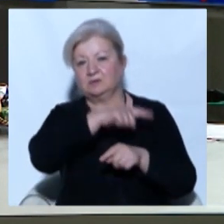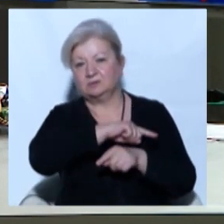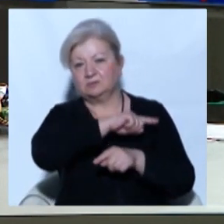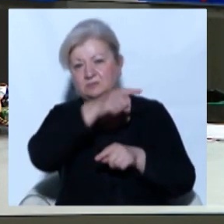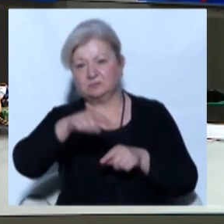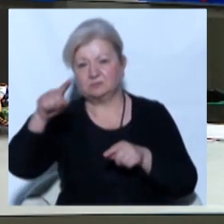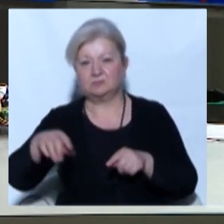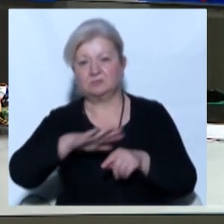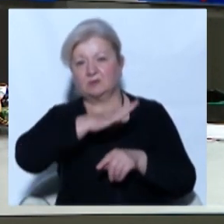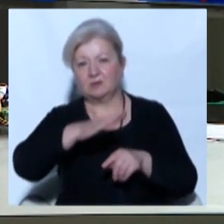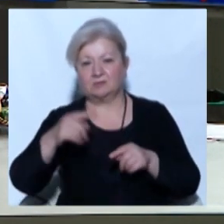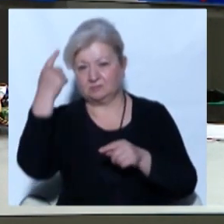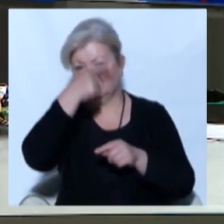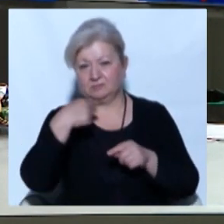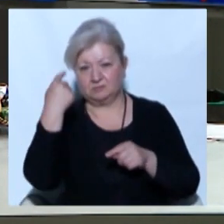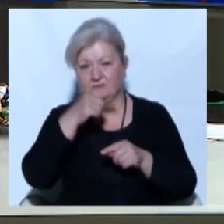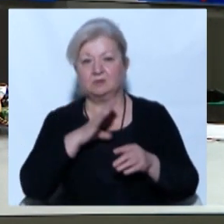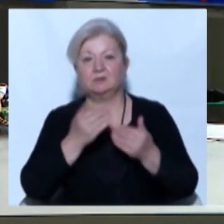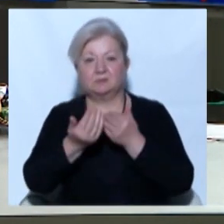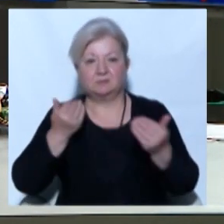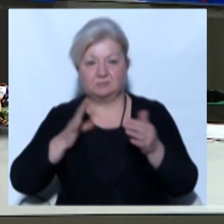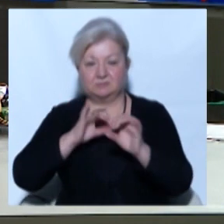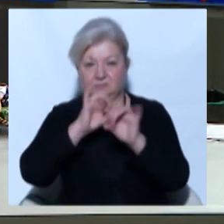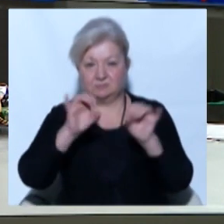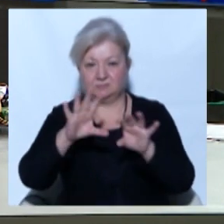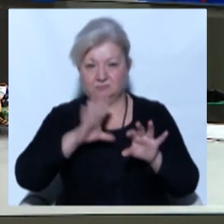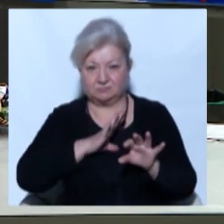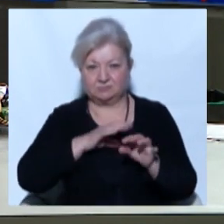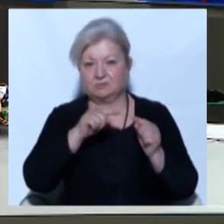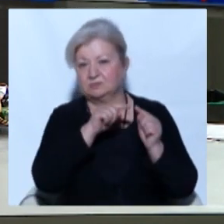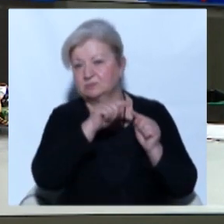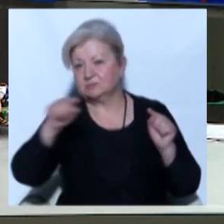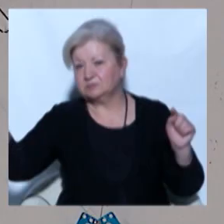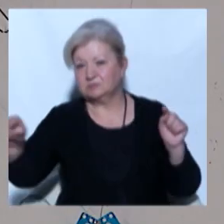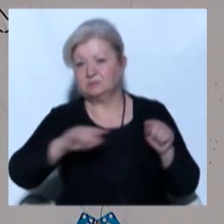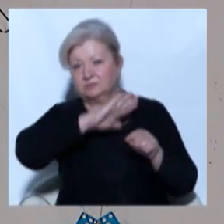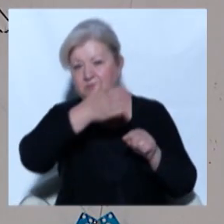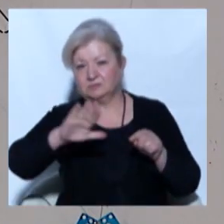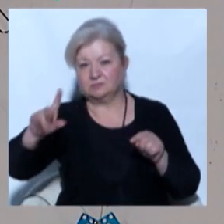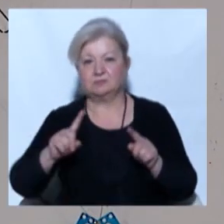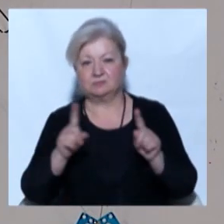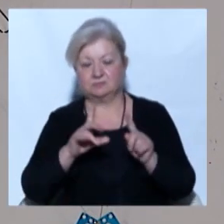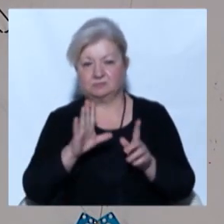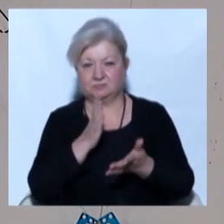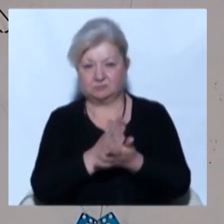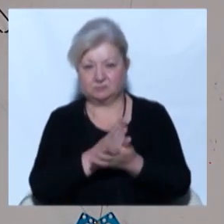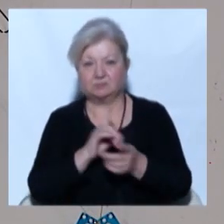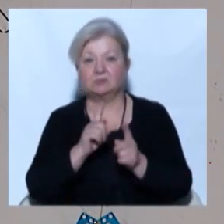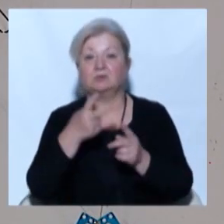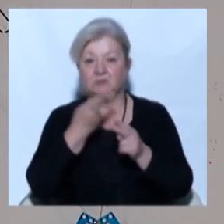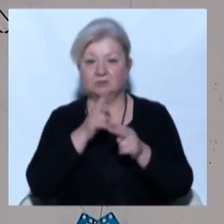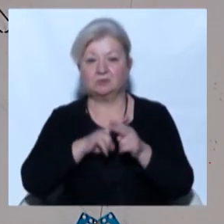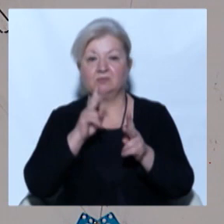სახით. გრძივ ტალღაზე ჩვენ ვისაუბრეთ წინა მეცადინეობაზე, ამიტომ იხილეთ ვისაც